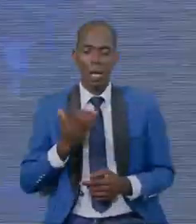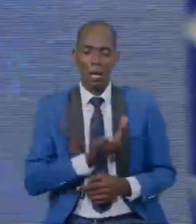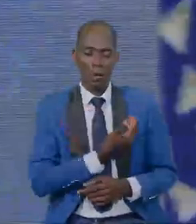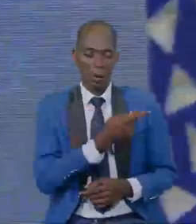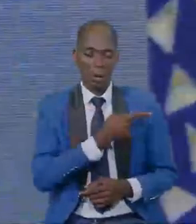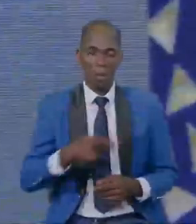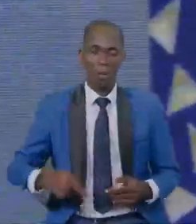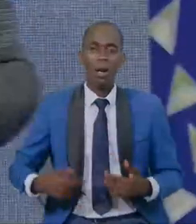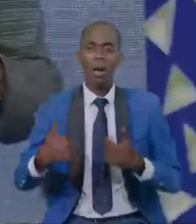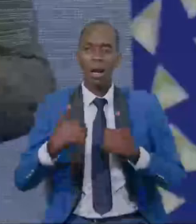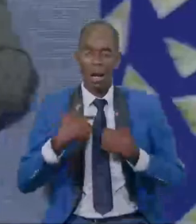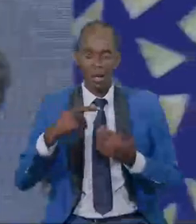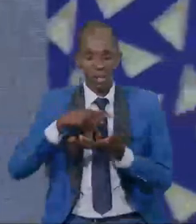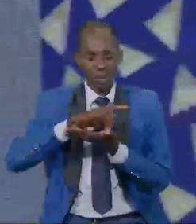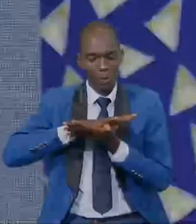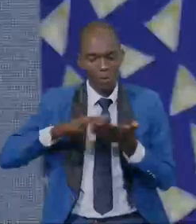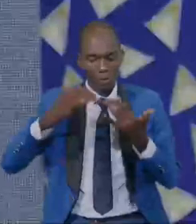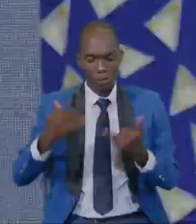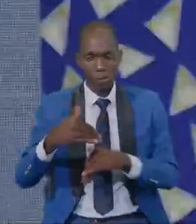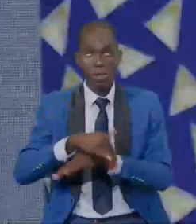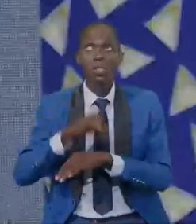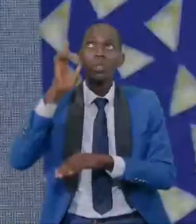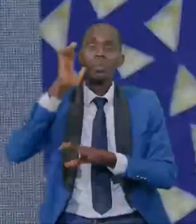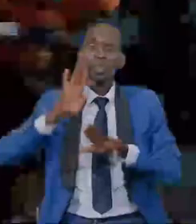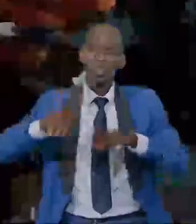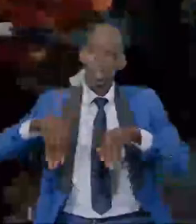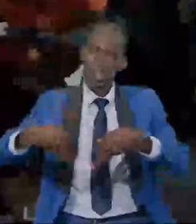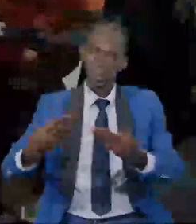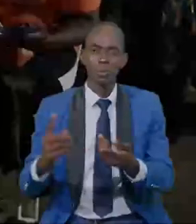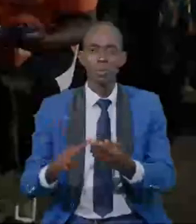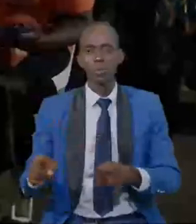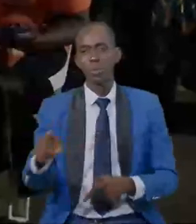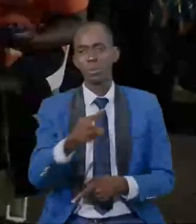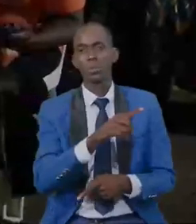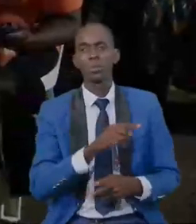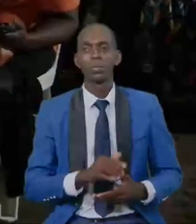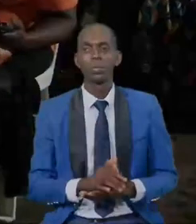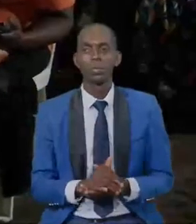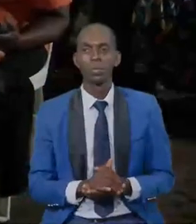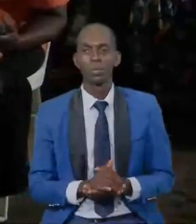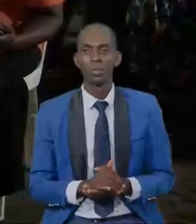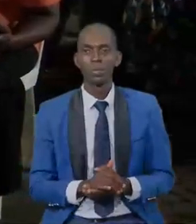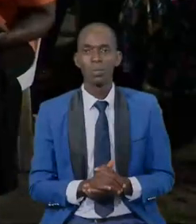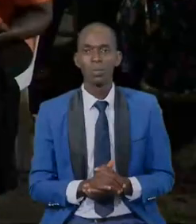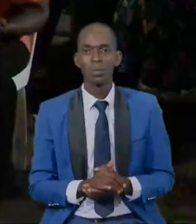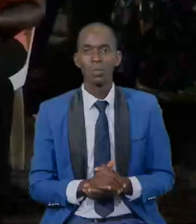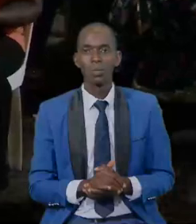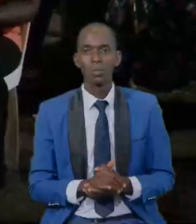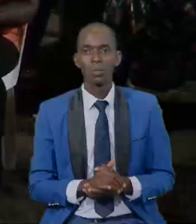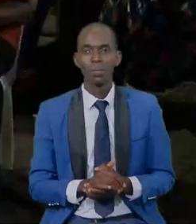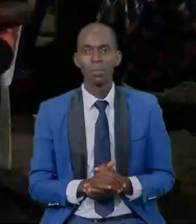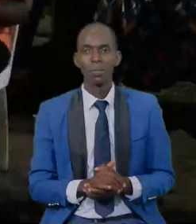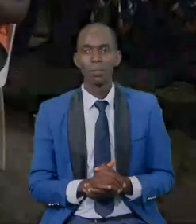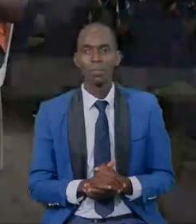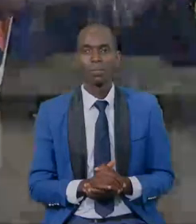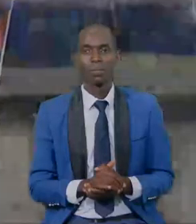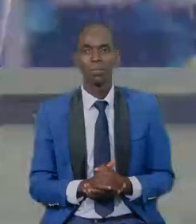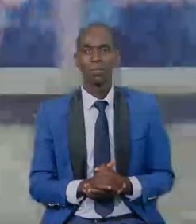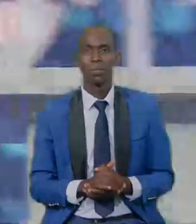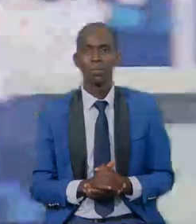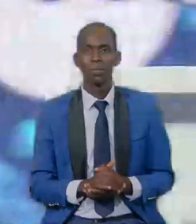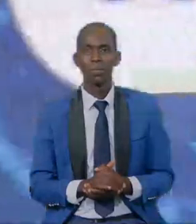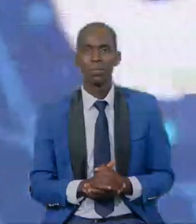the purity tonight. He will give unto you. Si ta vie est souillée, ta vie est sale, ta vie est à l'envers,